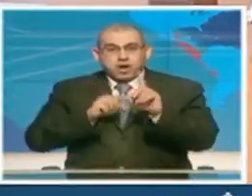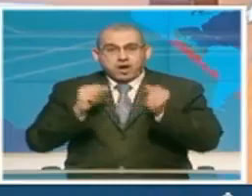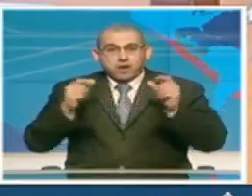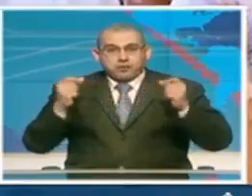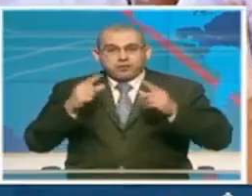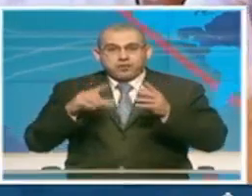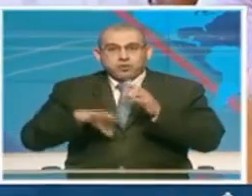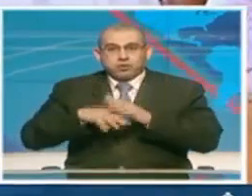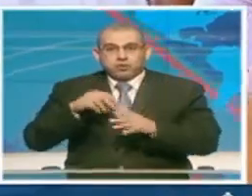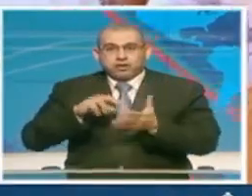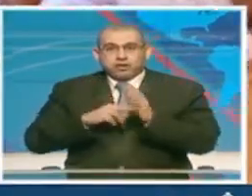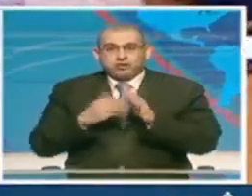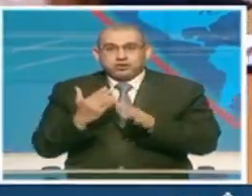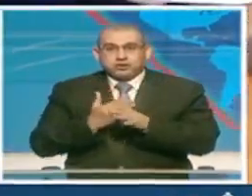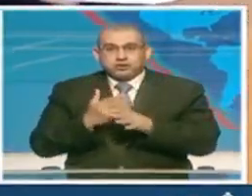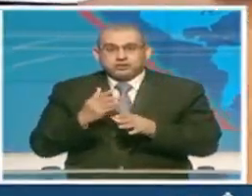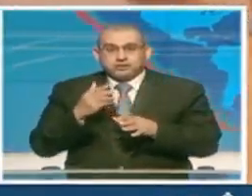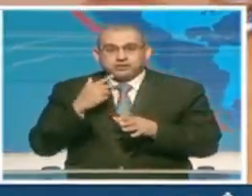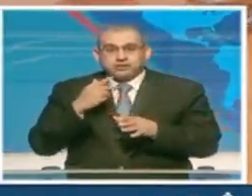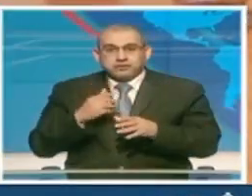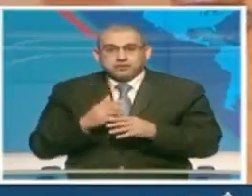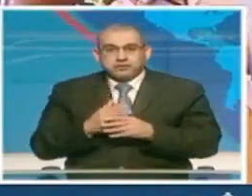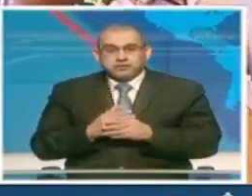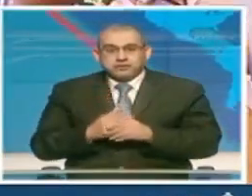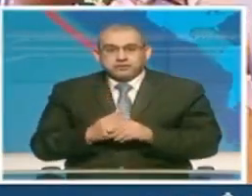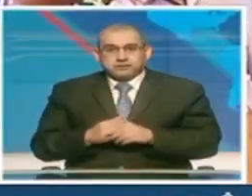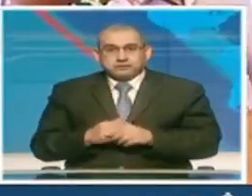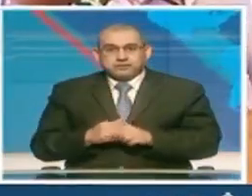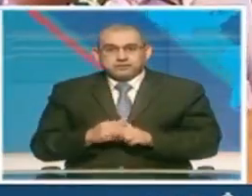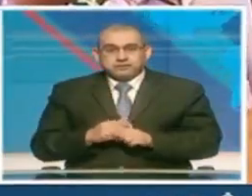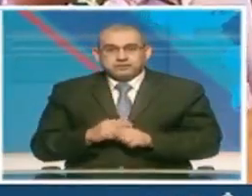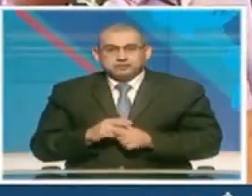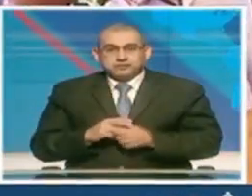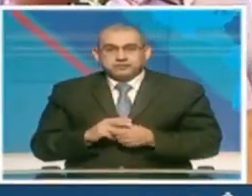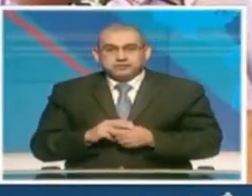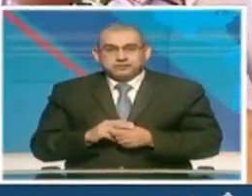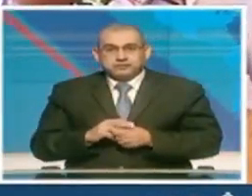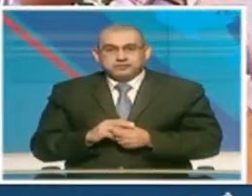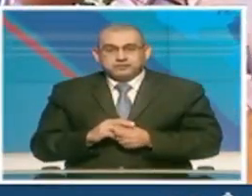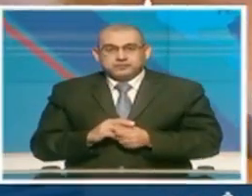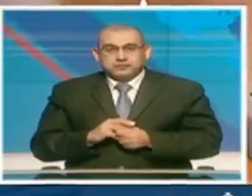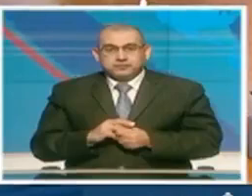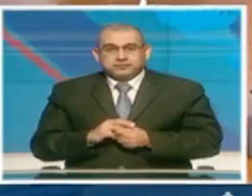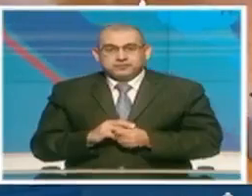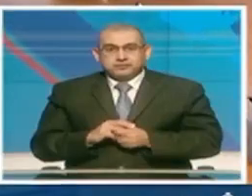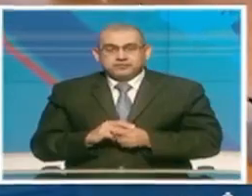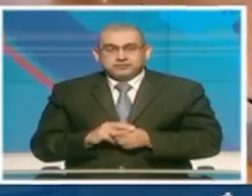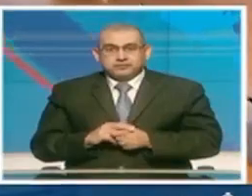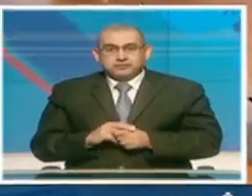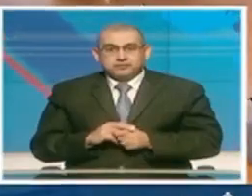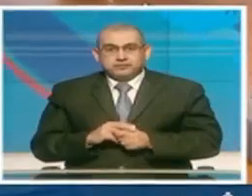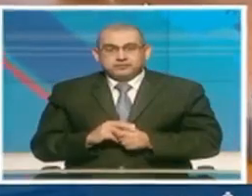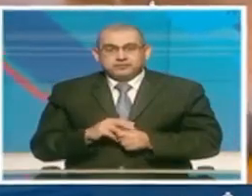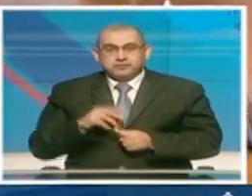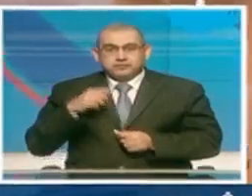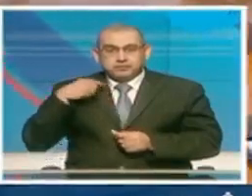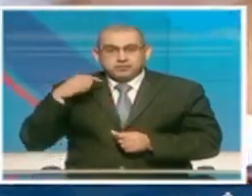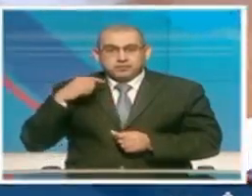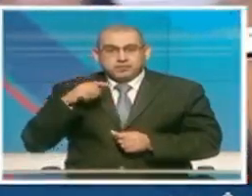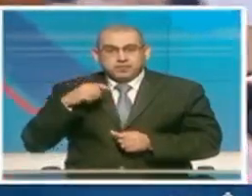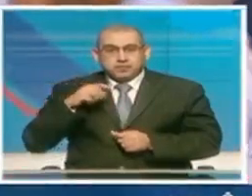المتجدده والفريق احمد الشاذلي رئيس هيئه الشؤون الماليه للقوات المسلحه والعقيد دكتور بهاء